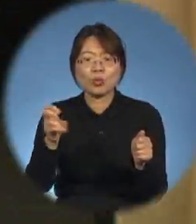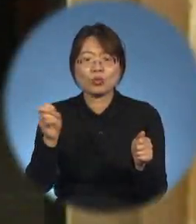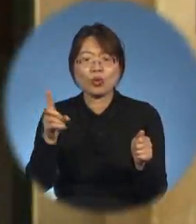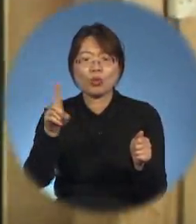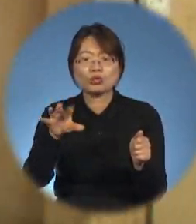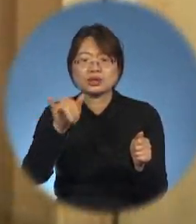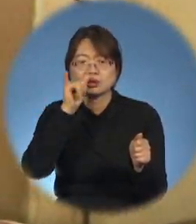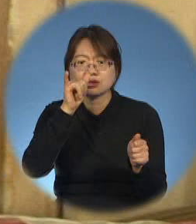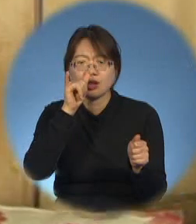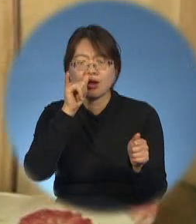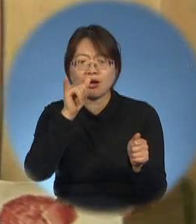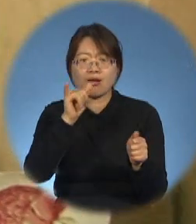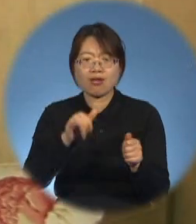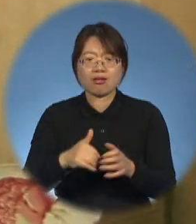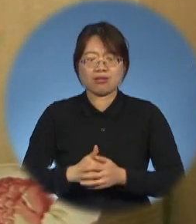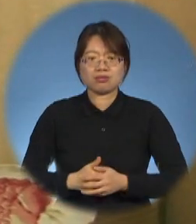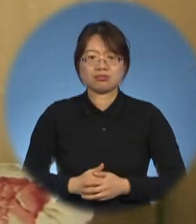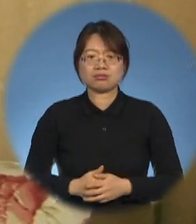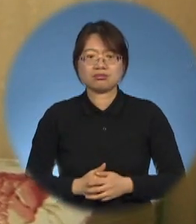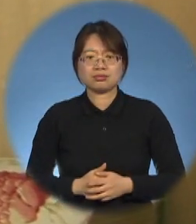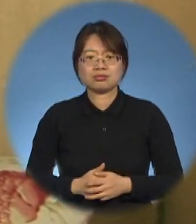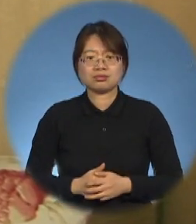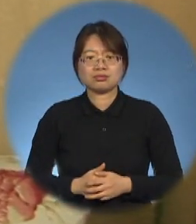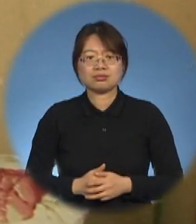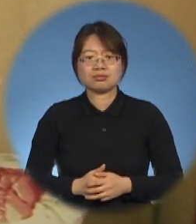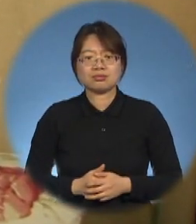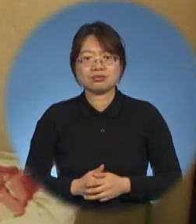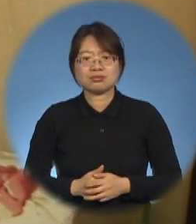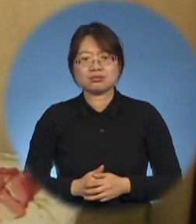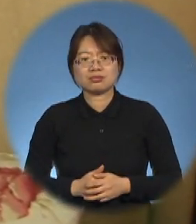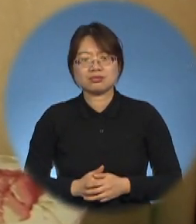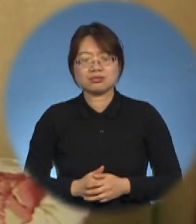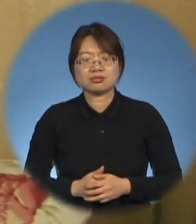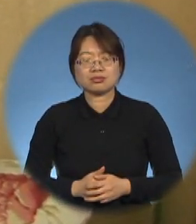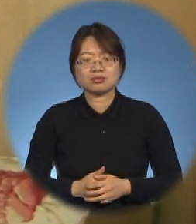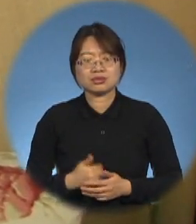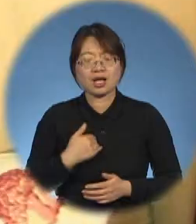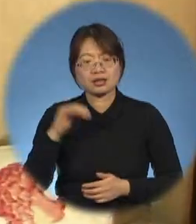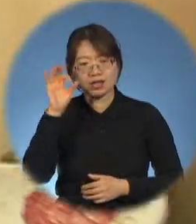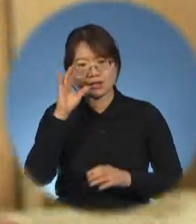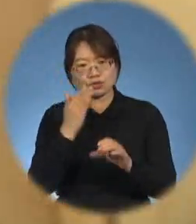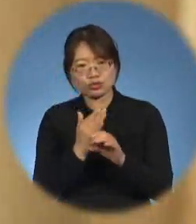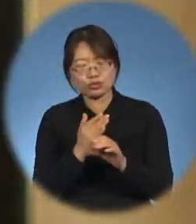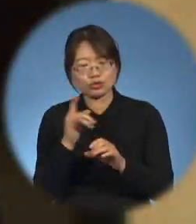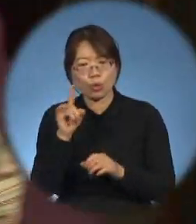수 아 야 사건이 어디냐고